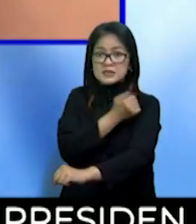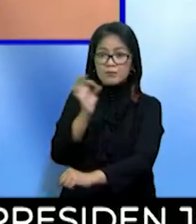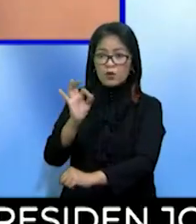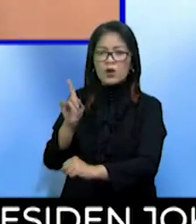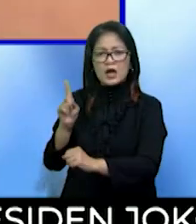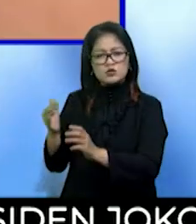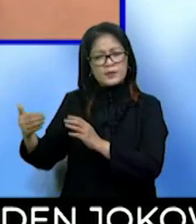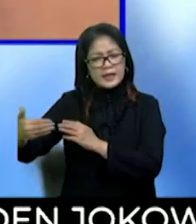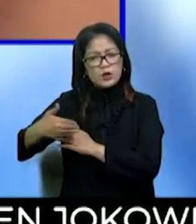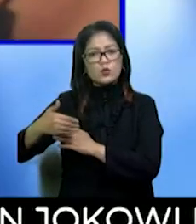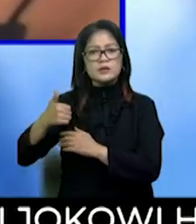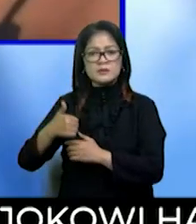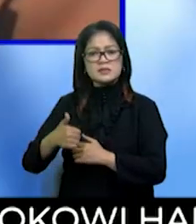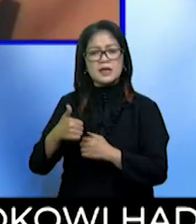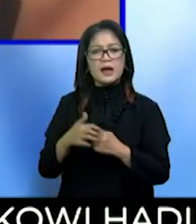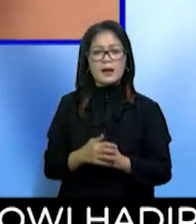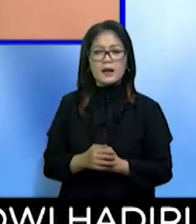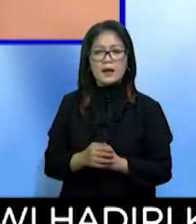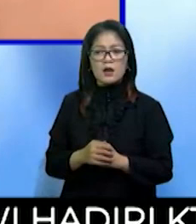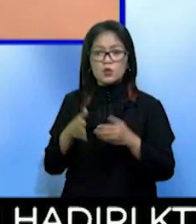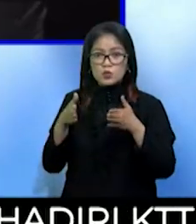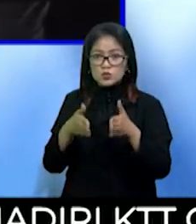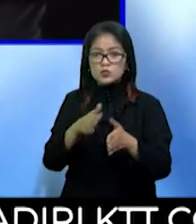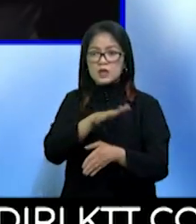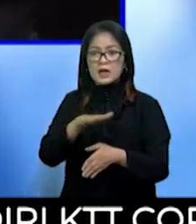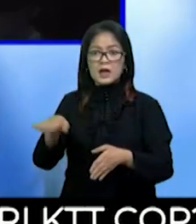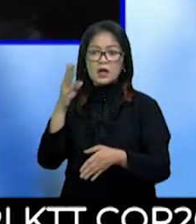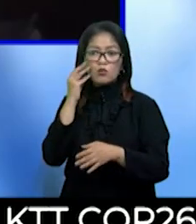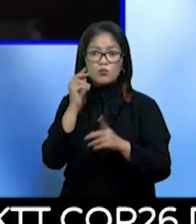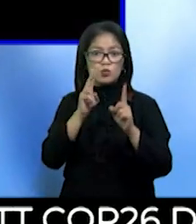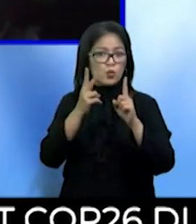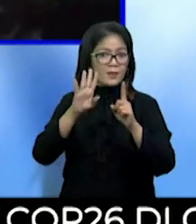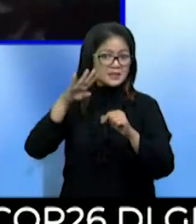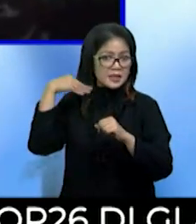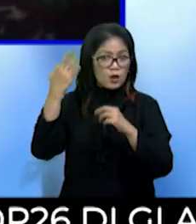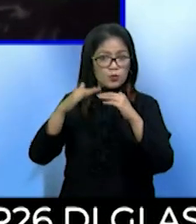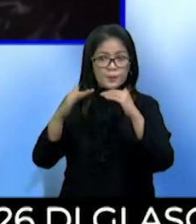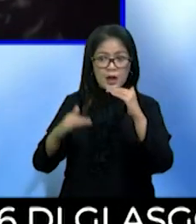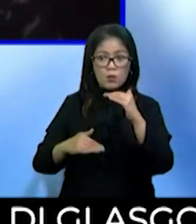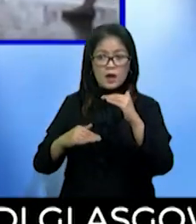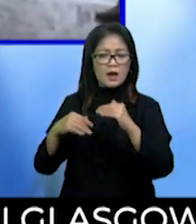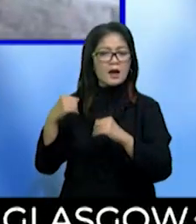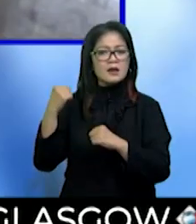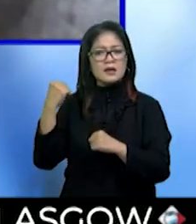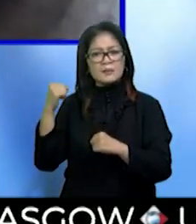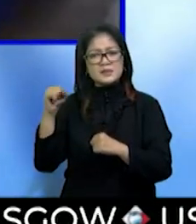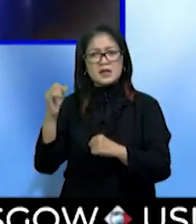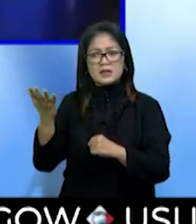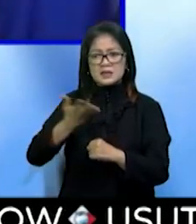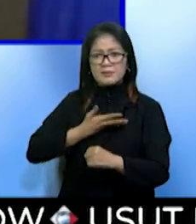termasuk pada anak usia di bawah 12 tahun yang memang saat ini belum bisa mendapatkan vaksinasi. Jadi dua hal